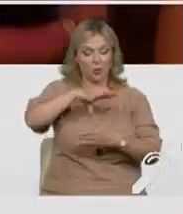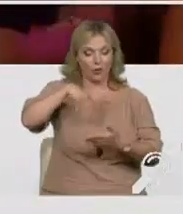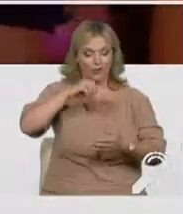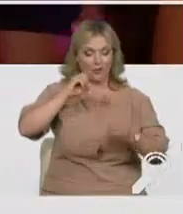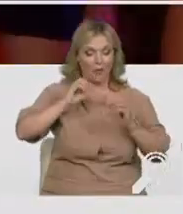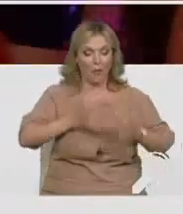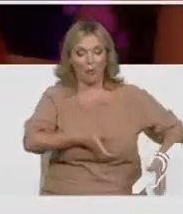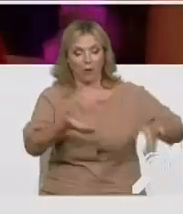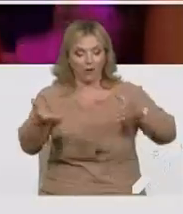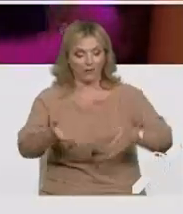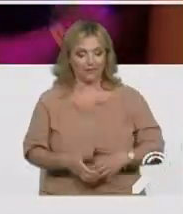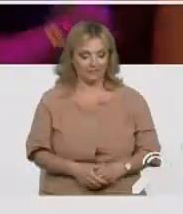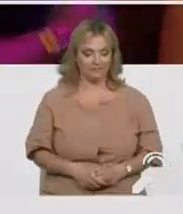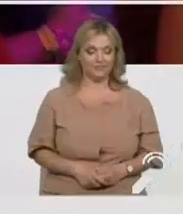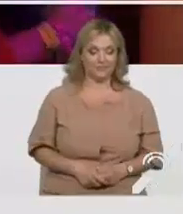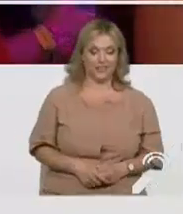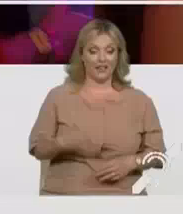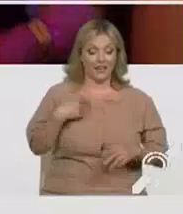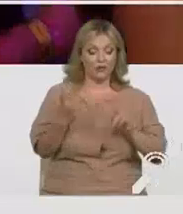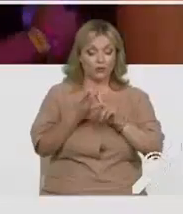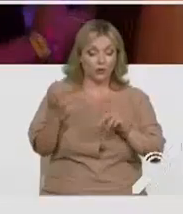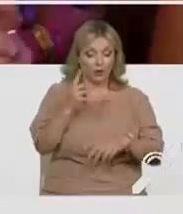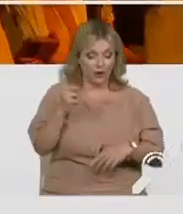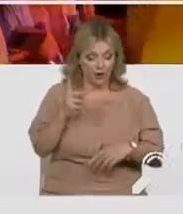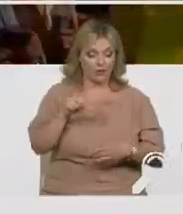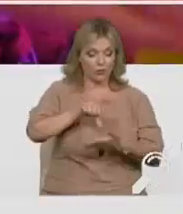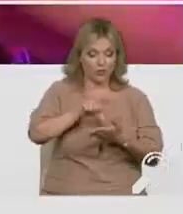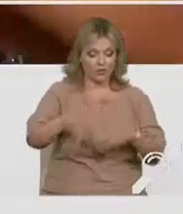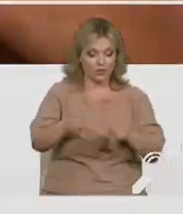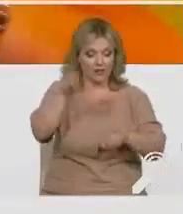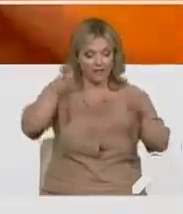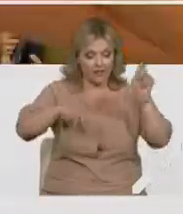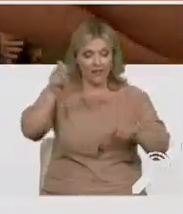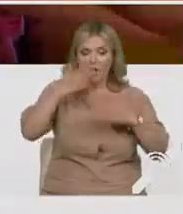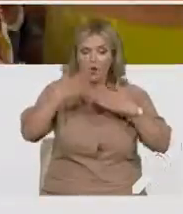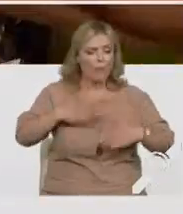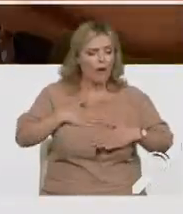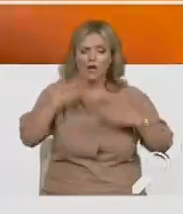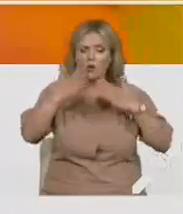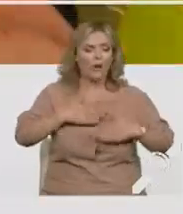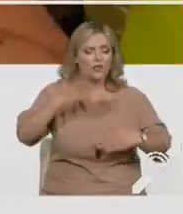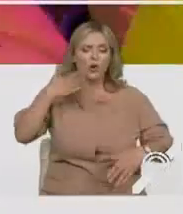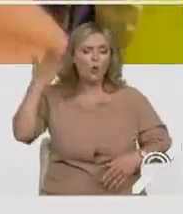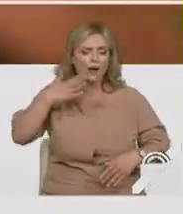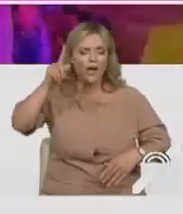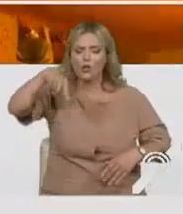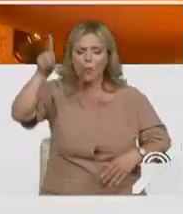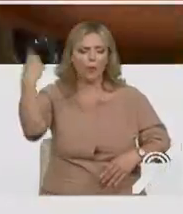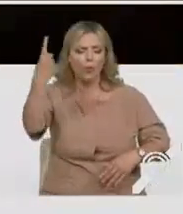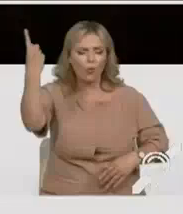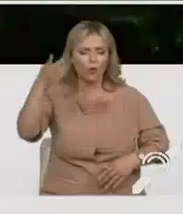Festivalul este super, este a doua oară când vin la el. M-am distrat genial. Te iubesc, România! Românii numărul 1! Te